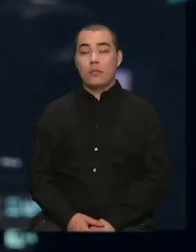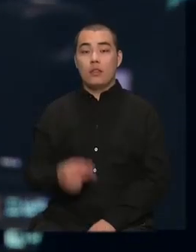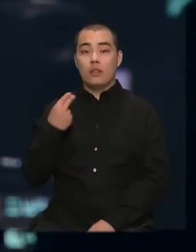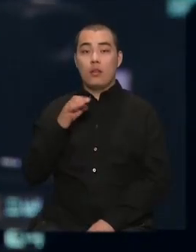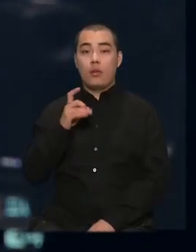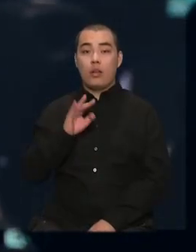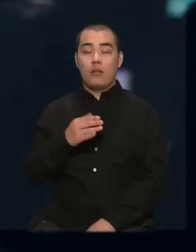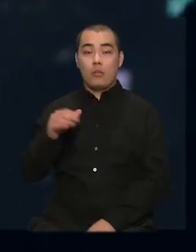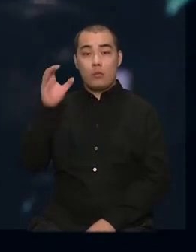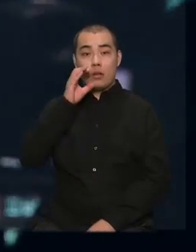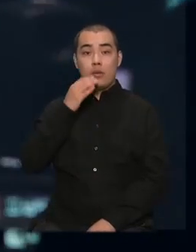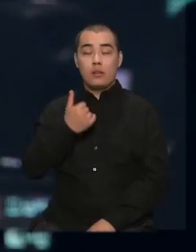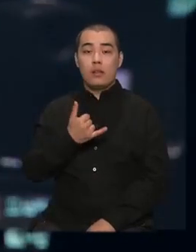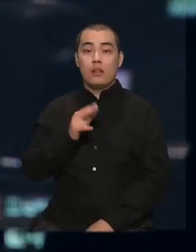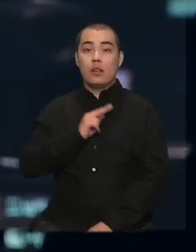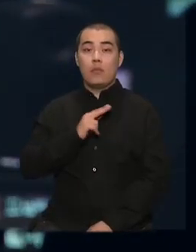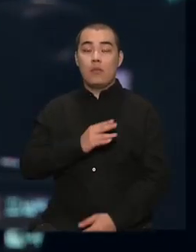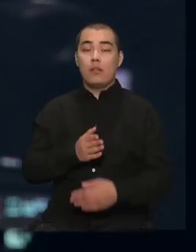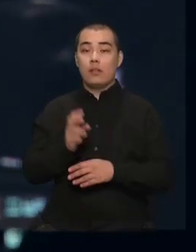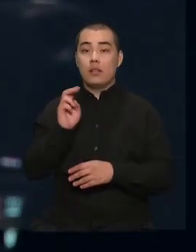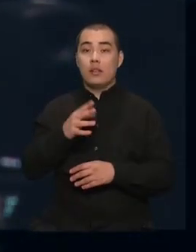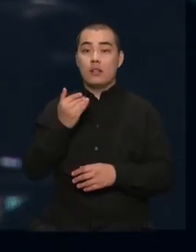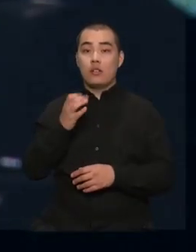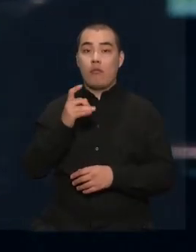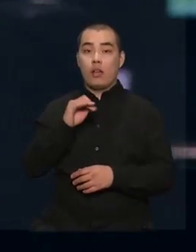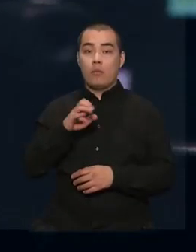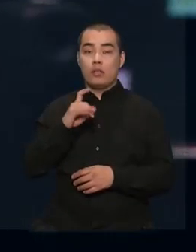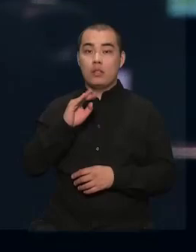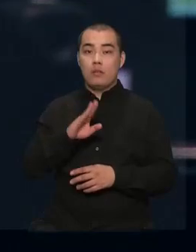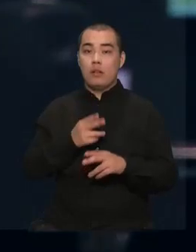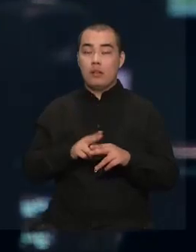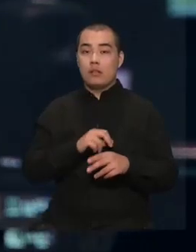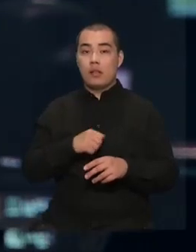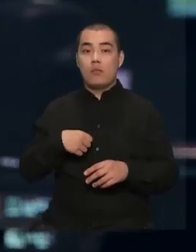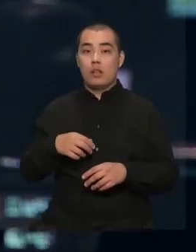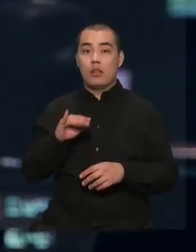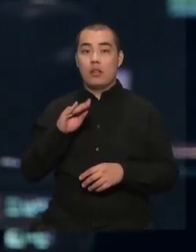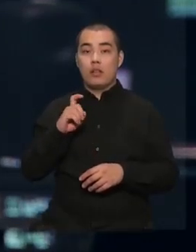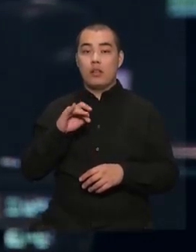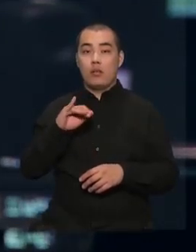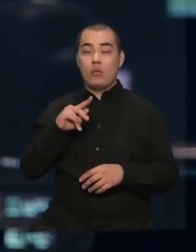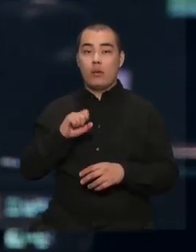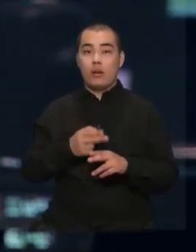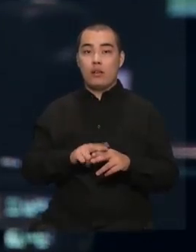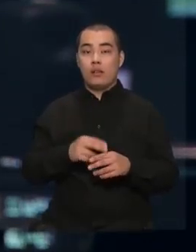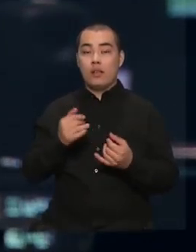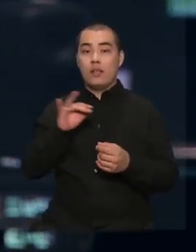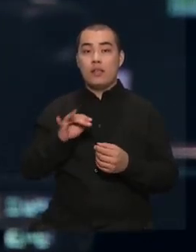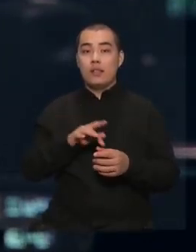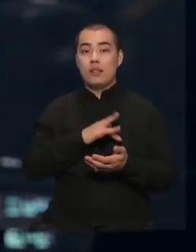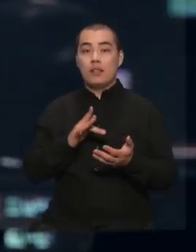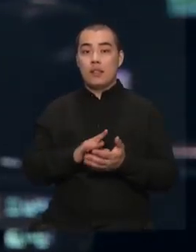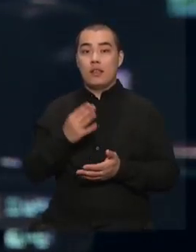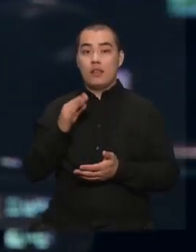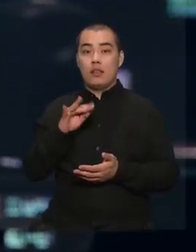Қасым Жомарт Тоқаев Өзбекстанға жұмыс сапары барысында Шавкат Мирзиёевпен бірге ежелгі Хиуа шаһарының тарихи орталығындағы